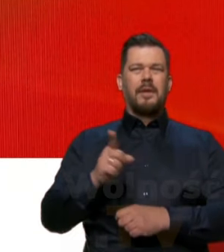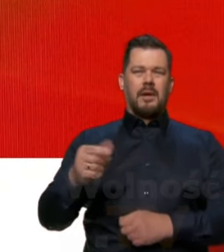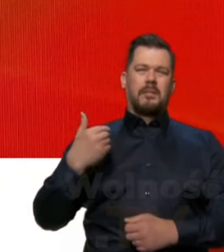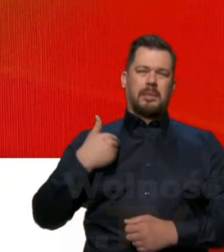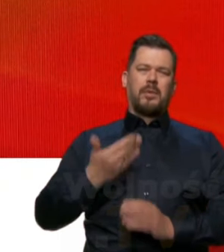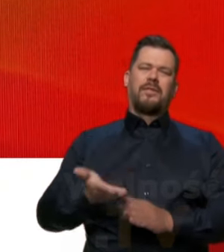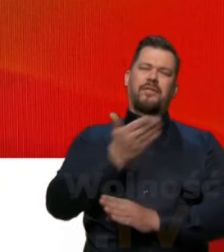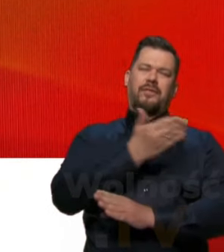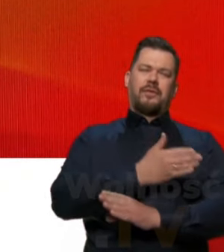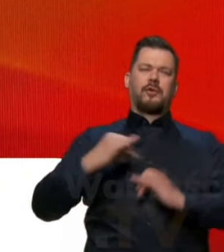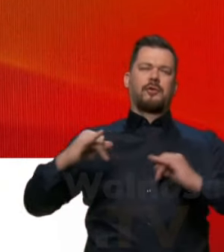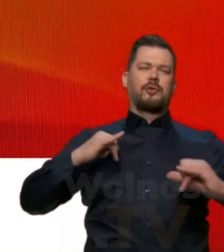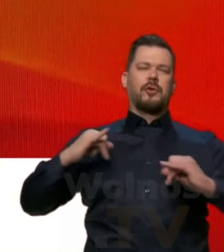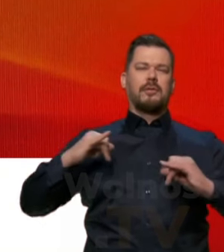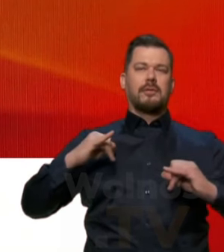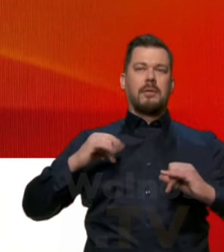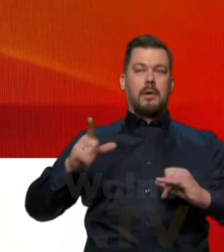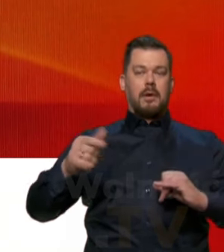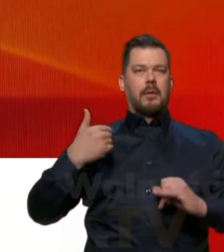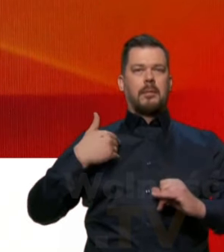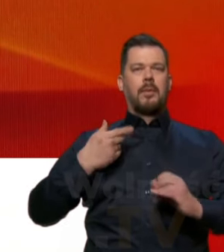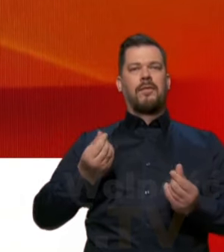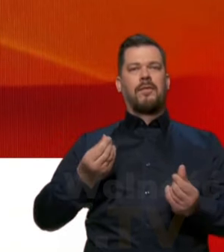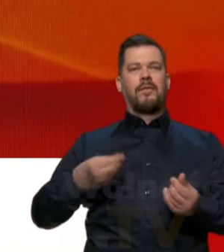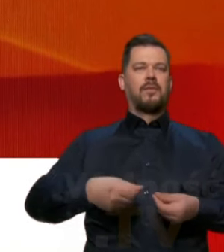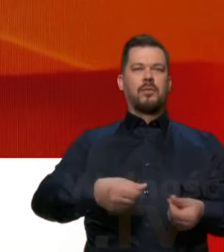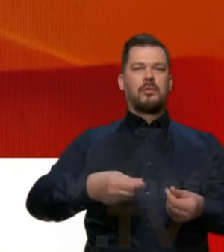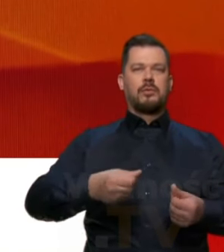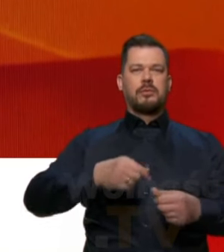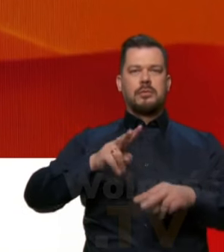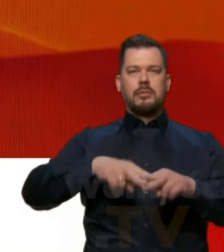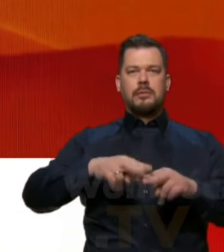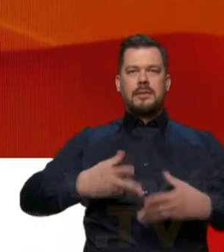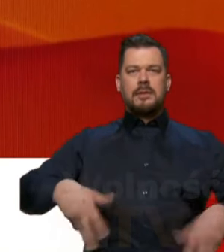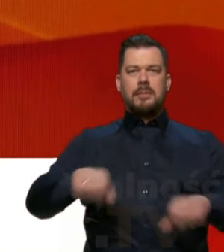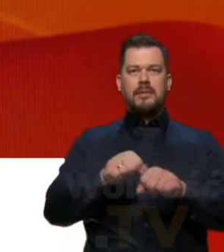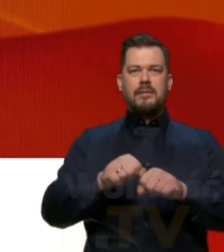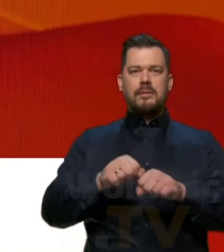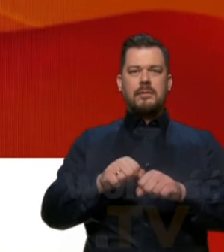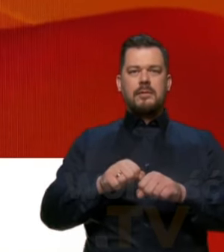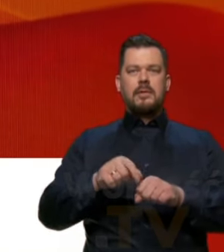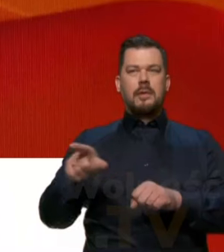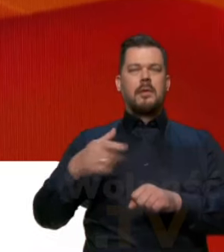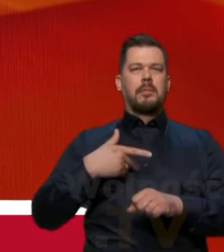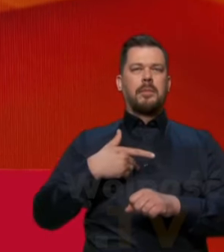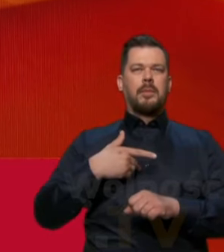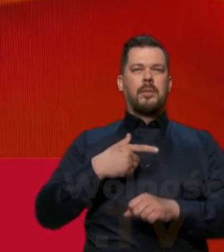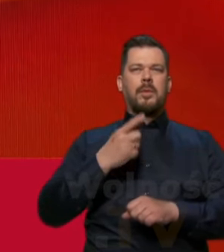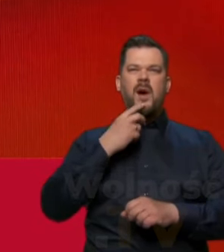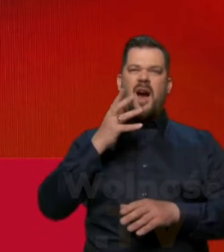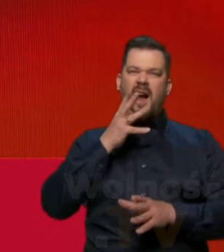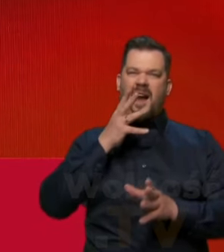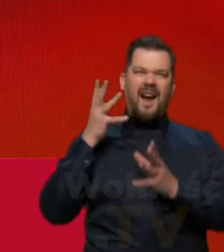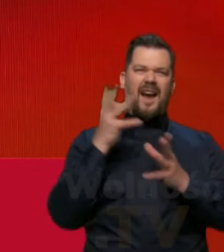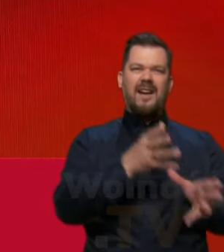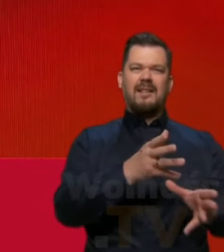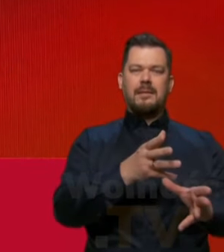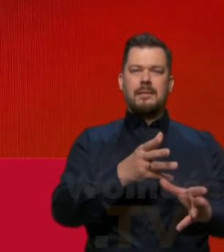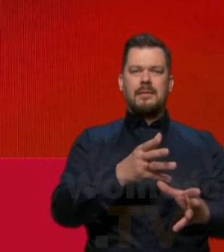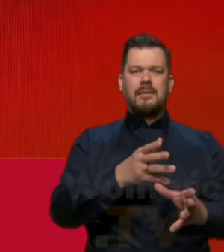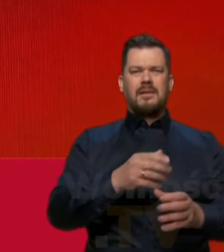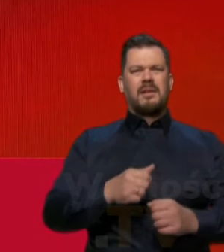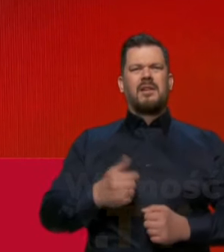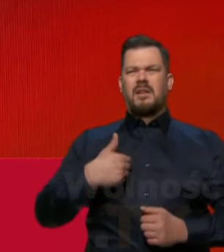przykłady poprzednich rządów, które wydawały choćby z Funduszu Sprawiedliwości setki milionów czy dziesiątki milionów na hejterów. W związku z tym ja